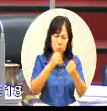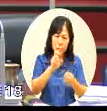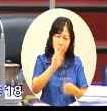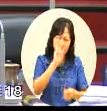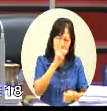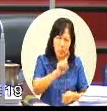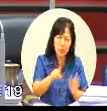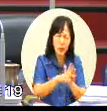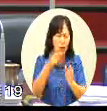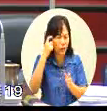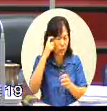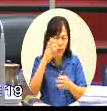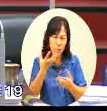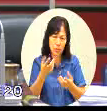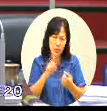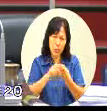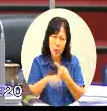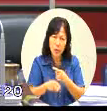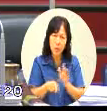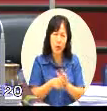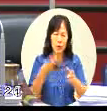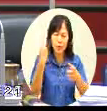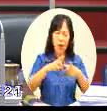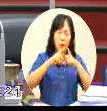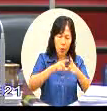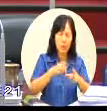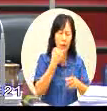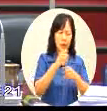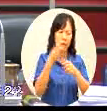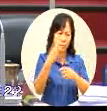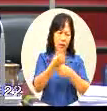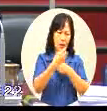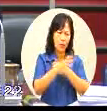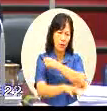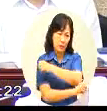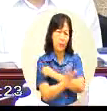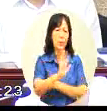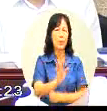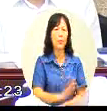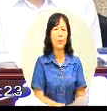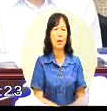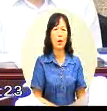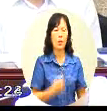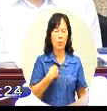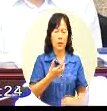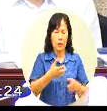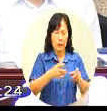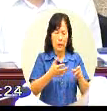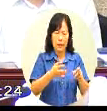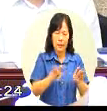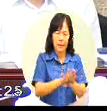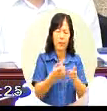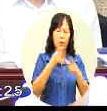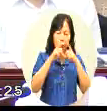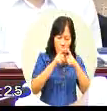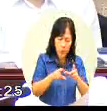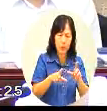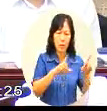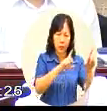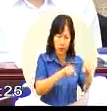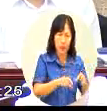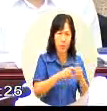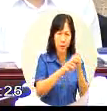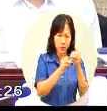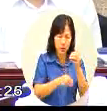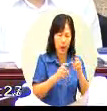辑这样对不对？根据这个回答了，不要再讲基本常识了。 我说原则上，我刚刚跟你答复说，原则上地